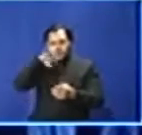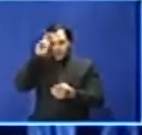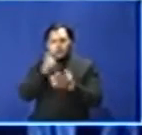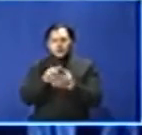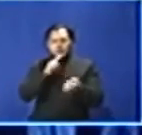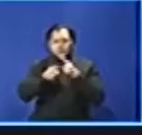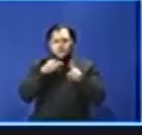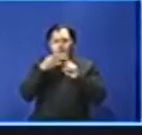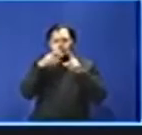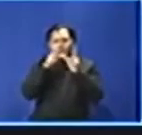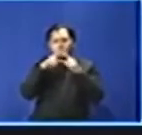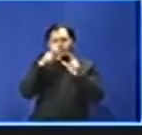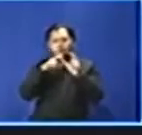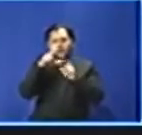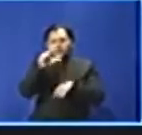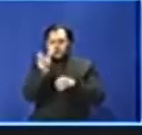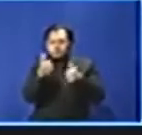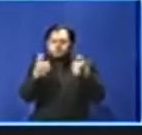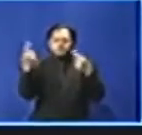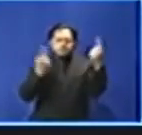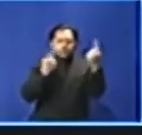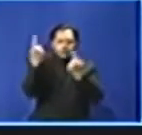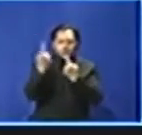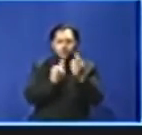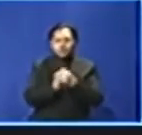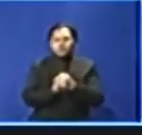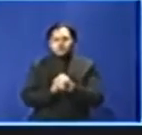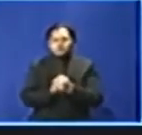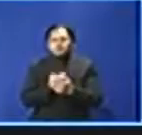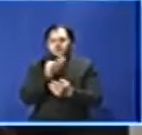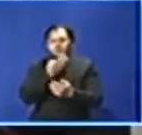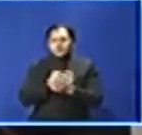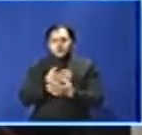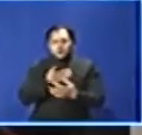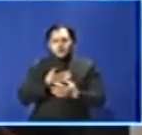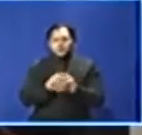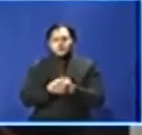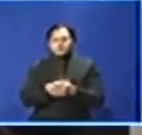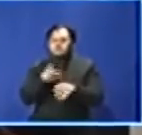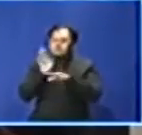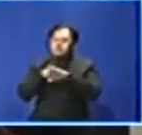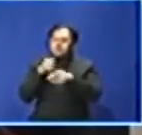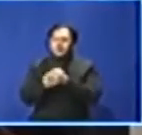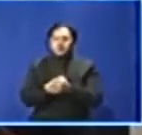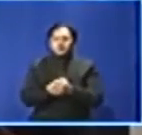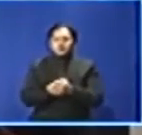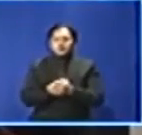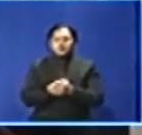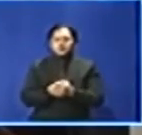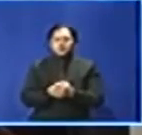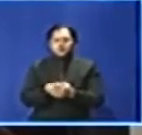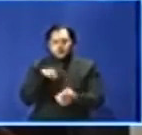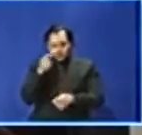Bawaslu bisa hadir Terima kasih kemudian saya perlu juga menyapa nyesel hormati